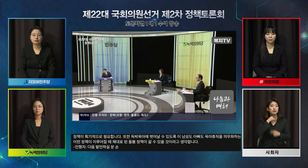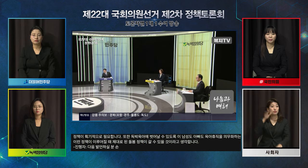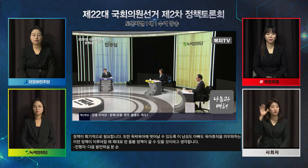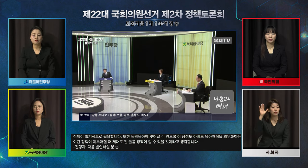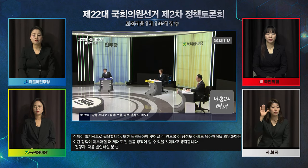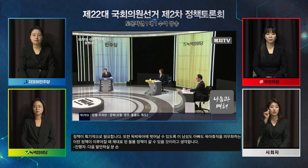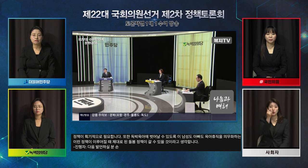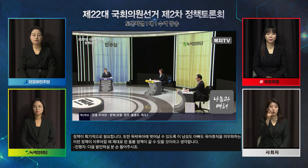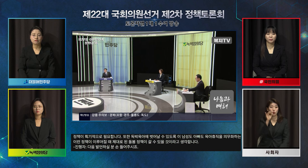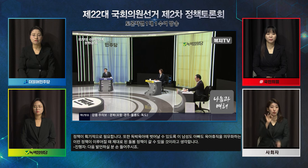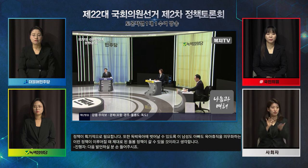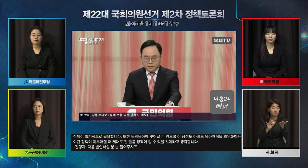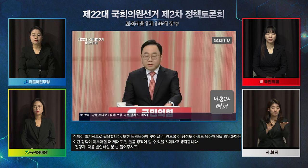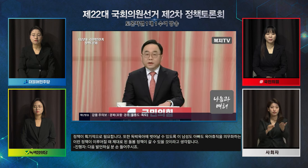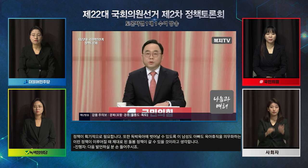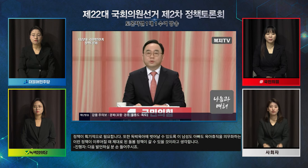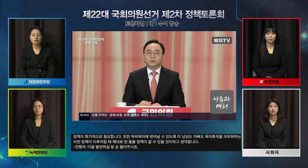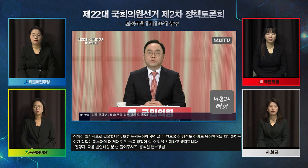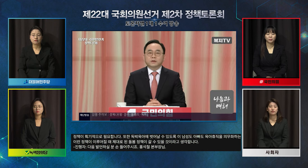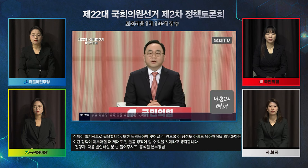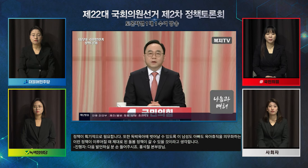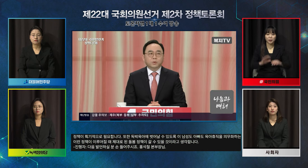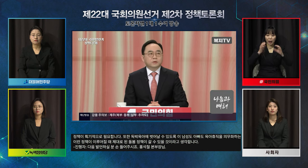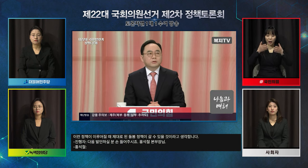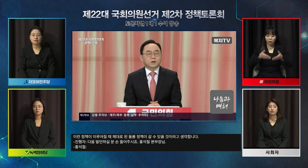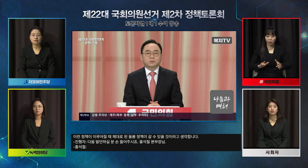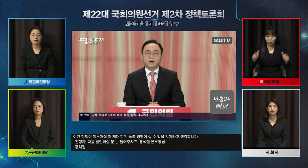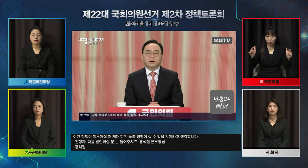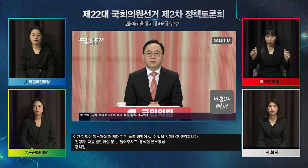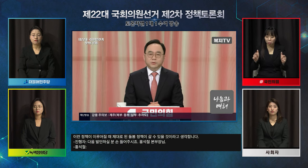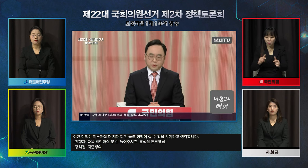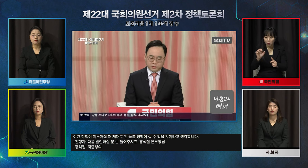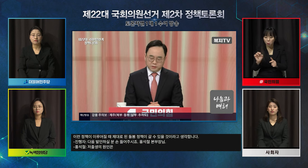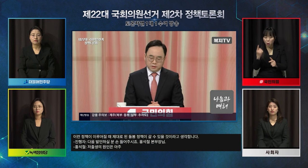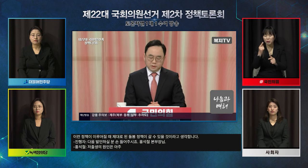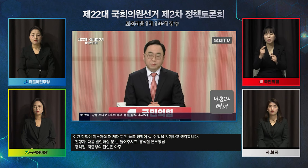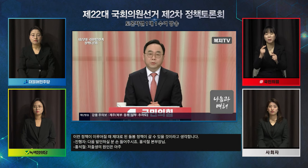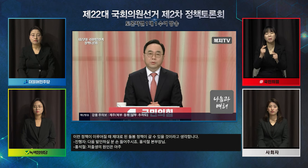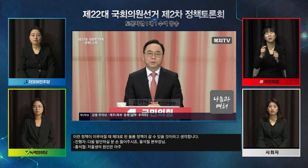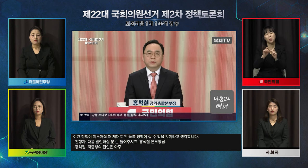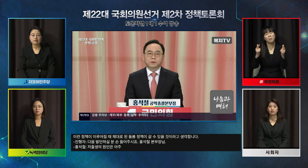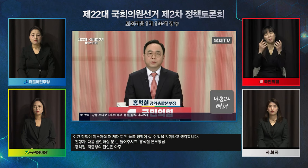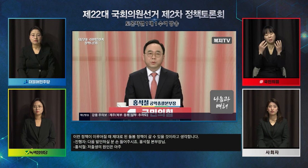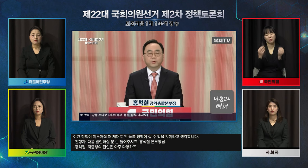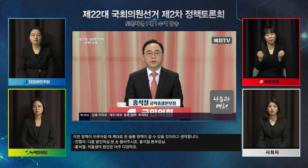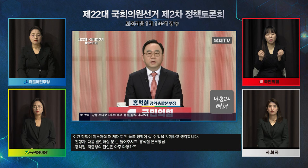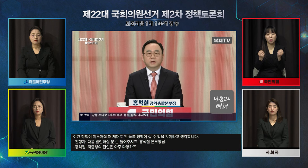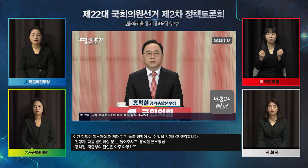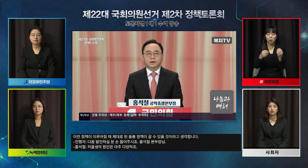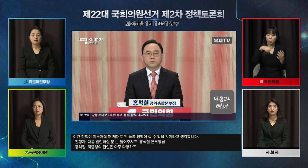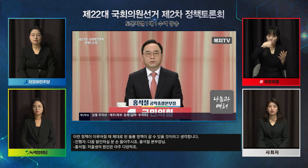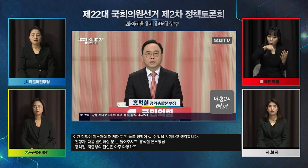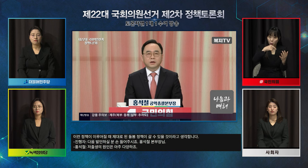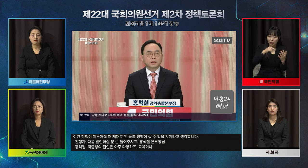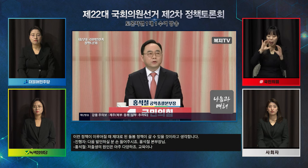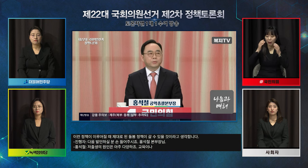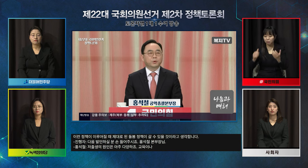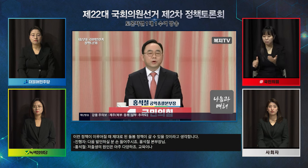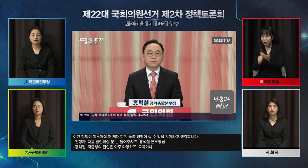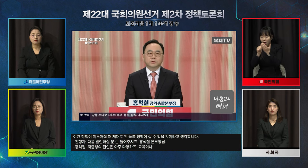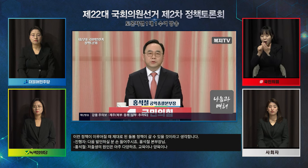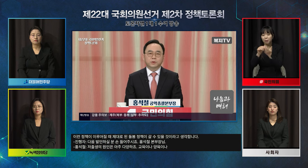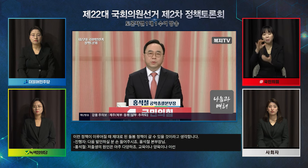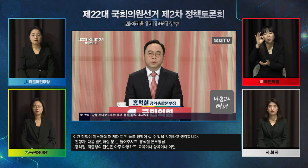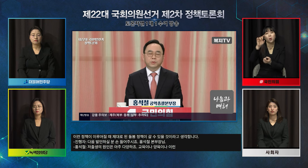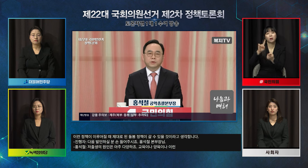네, 홍소철 본부장. 네, 저출생의 원인은 아주 다양하죠. 뭐 교육이나 양육이나 이런